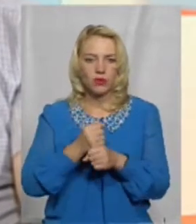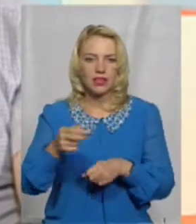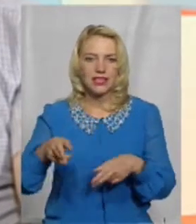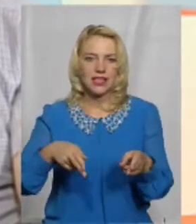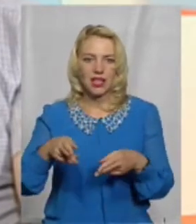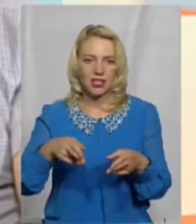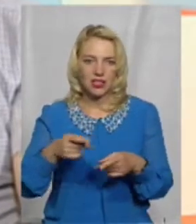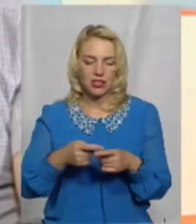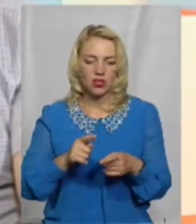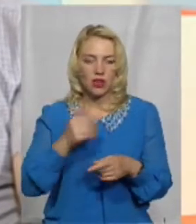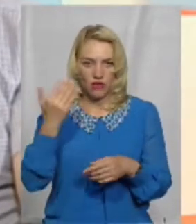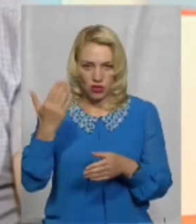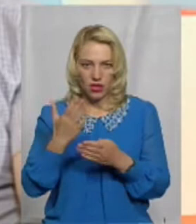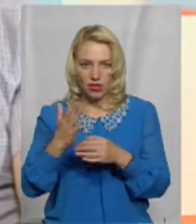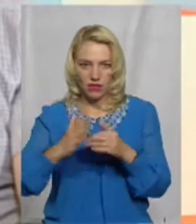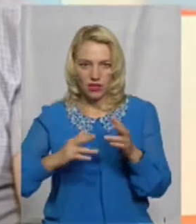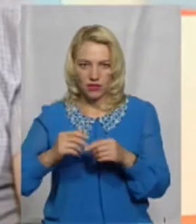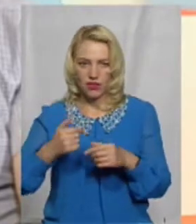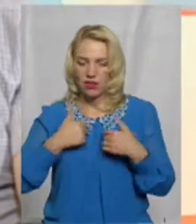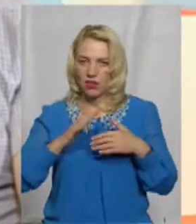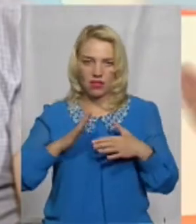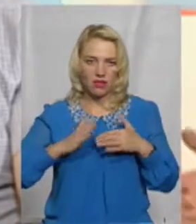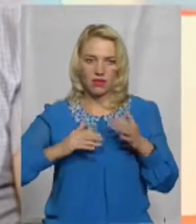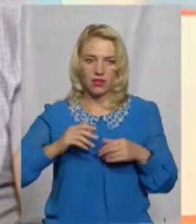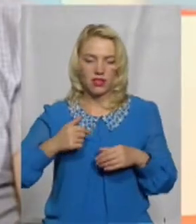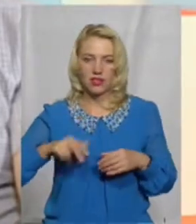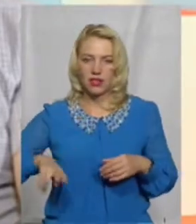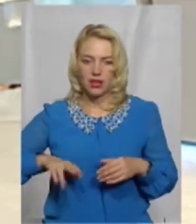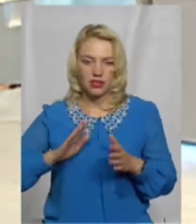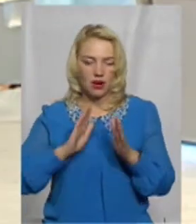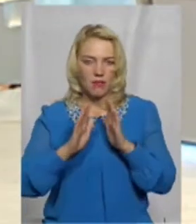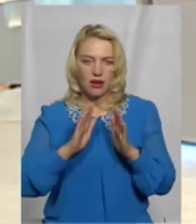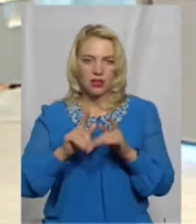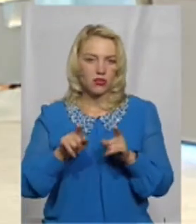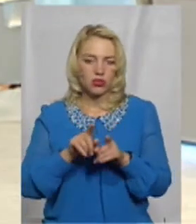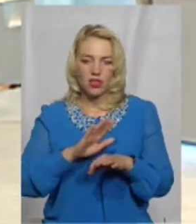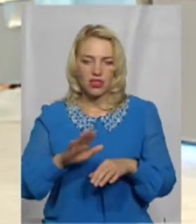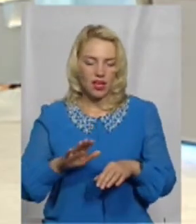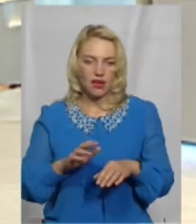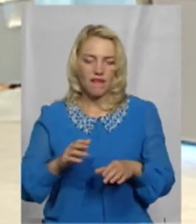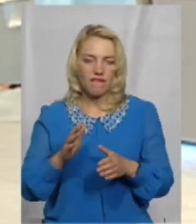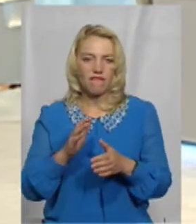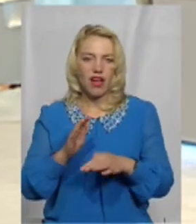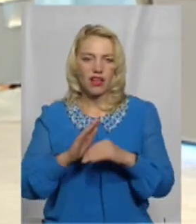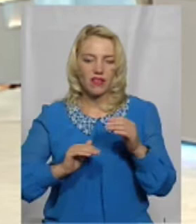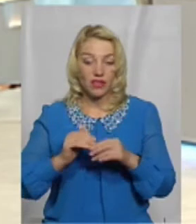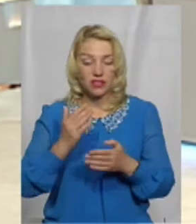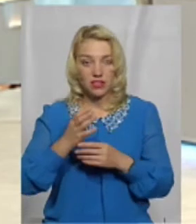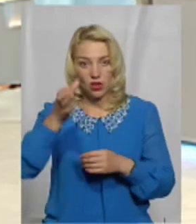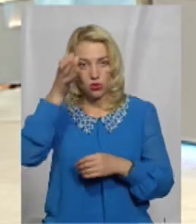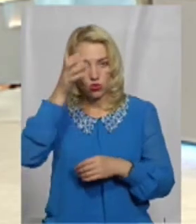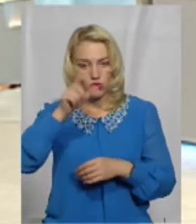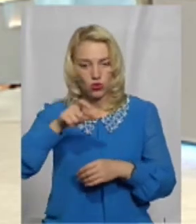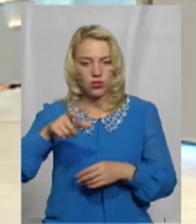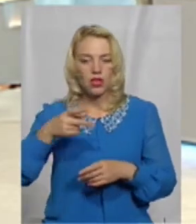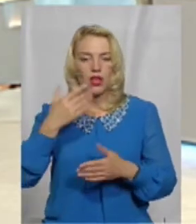являються фахівці в цьому. Я не фахівець. Директор парку теж не фахівець. Є определені люди, учені. Якщо вони